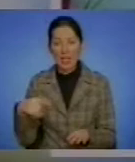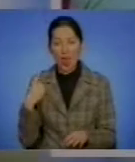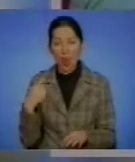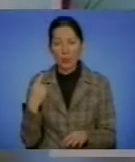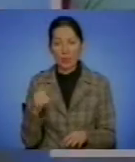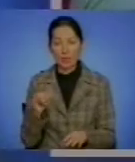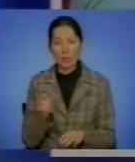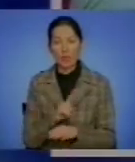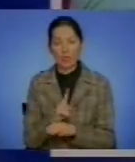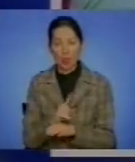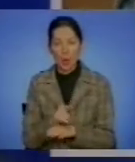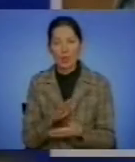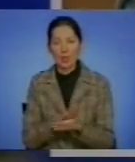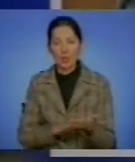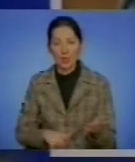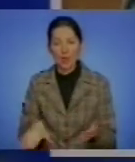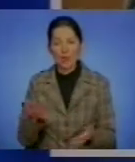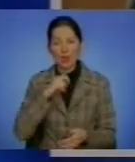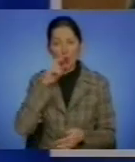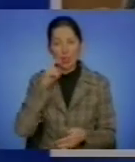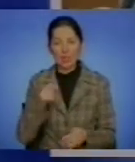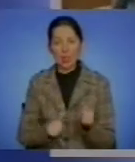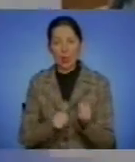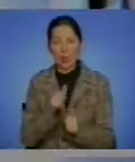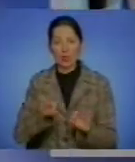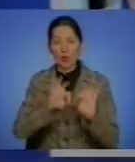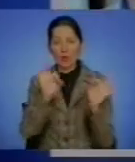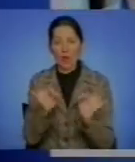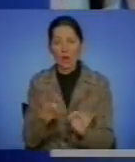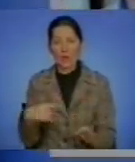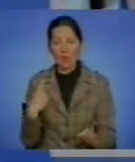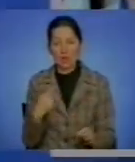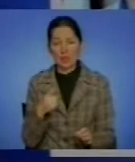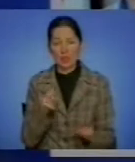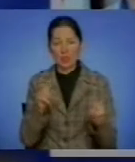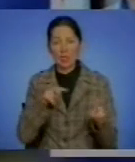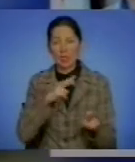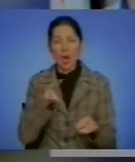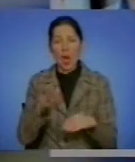У Тернополі триває всеукраїнський конкурс фахової майстерності з професії офіціант.